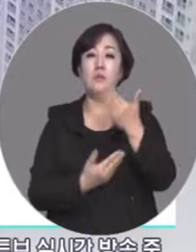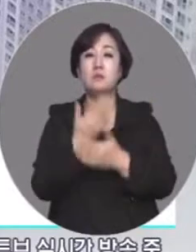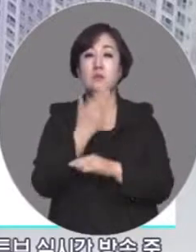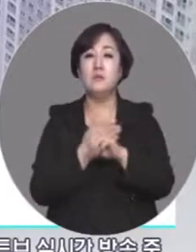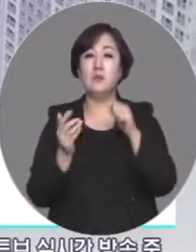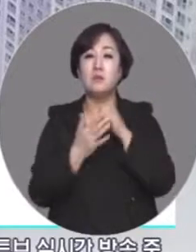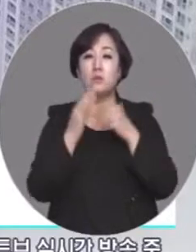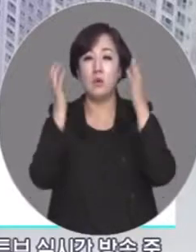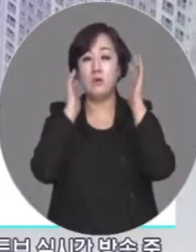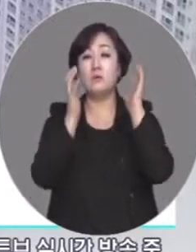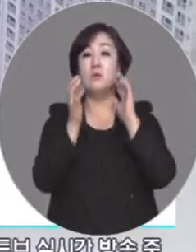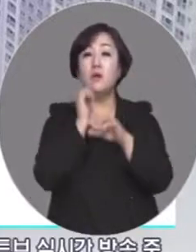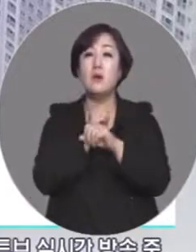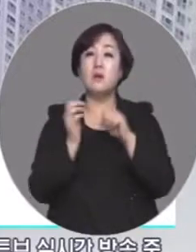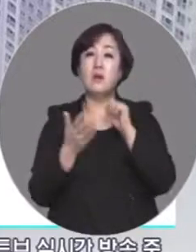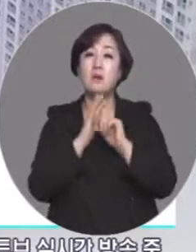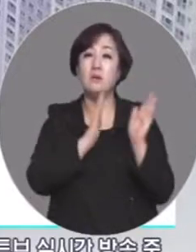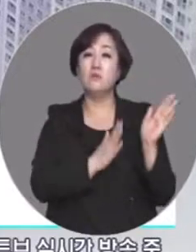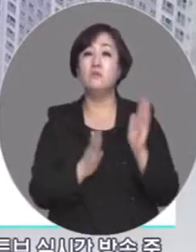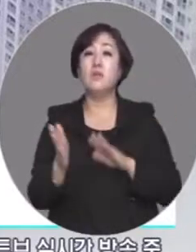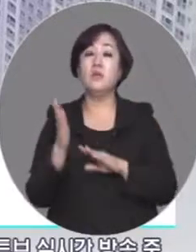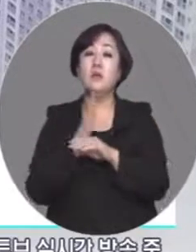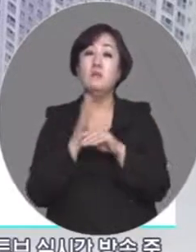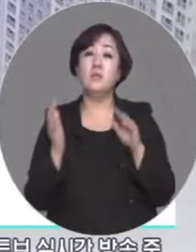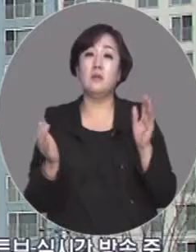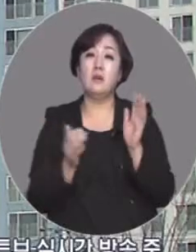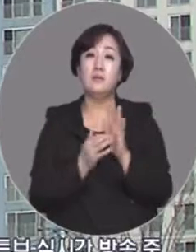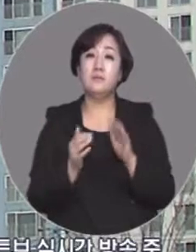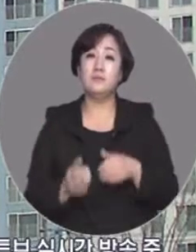질서를 어지럽히고 있습니다. 김진구 기자입니다.